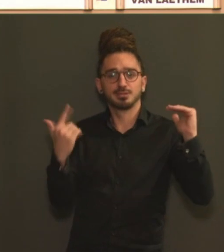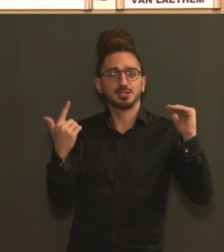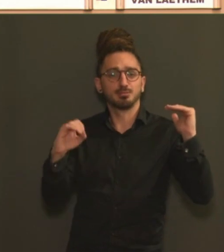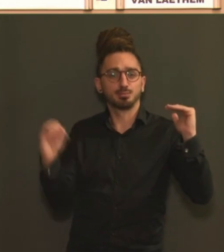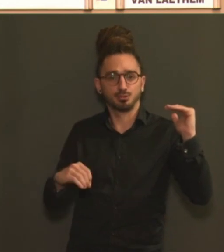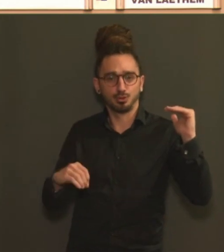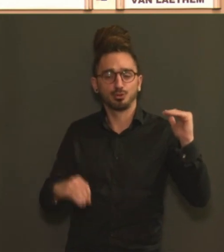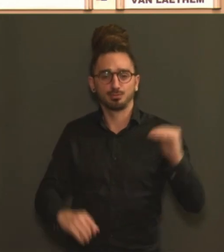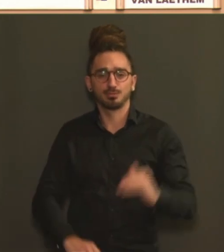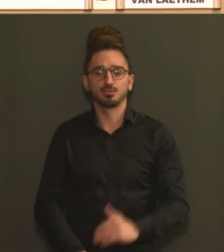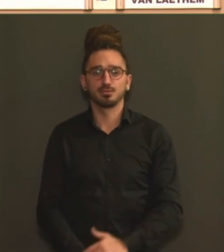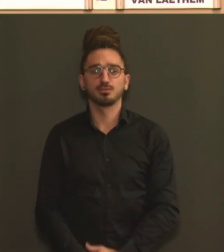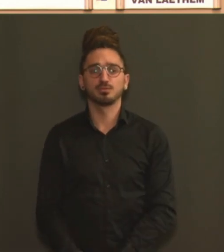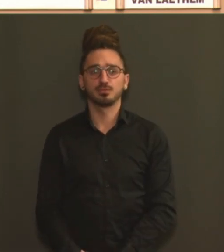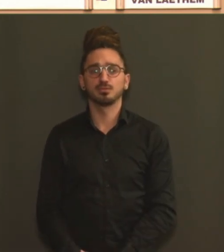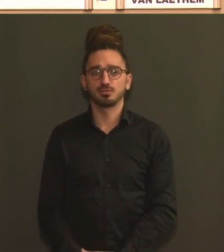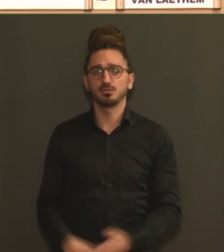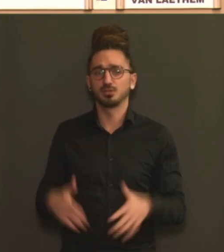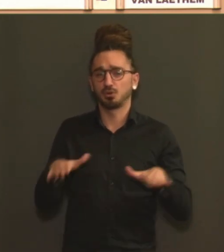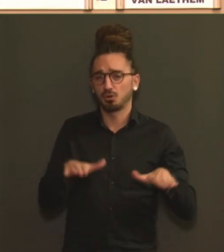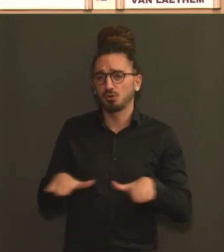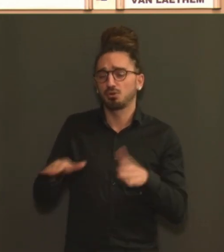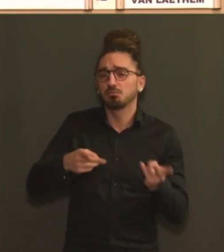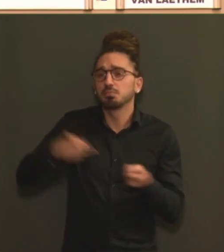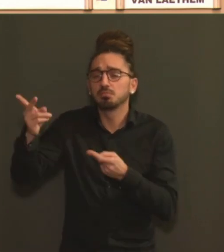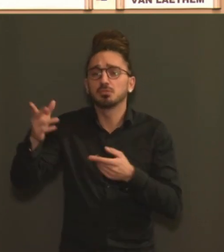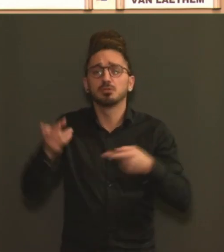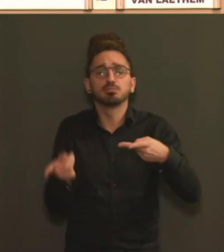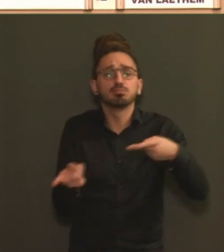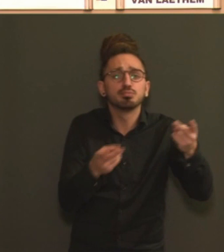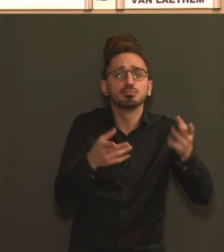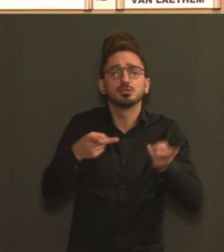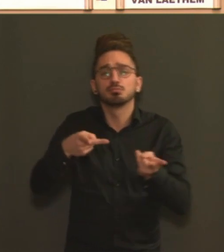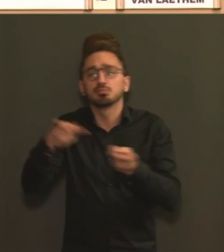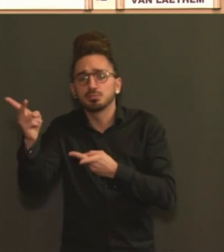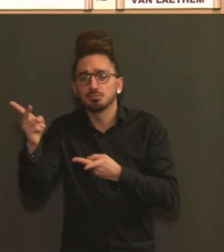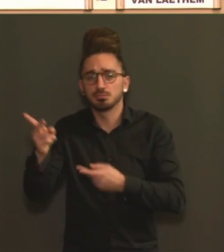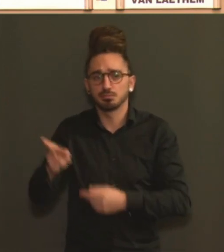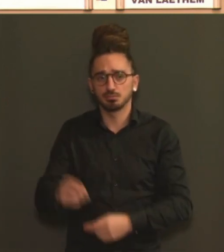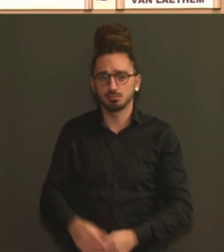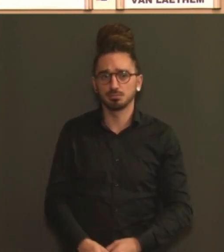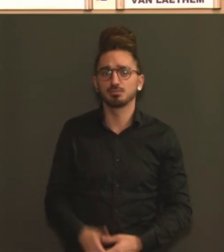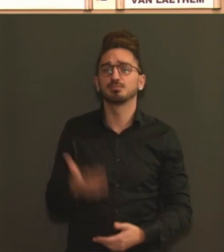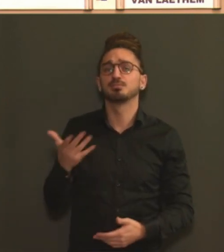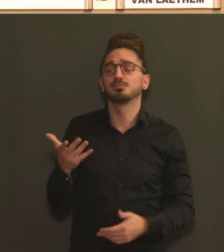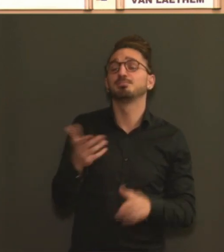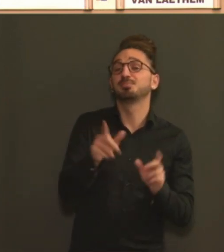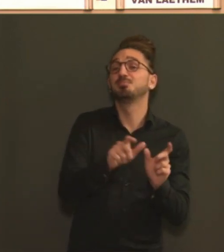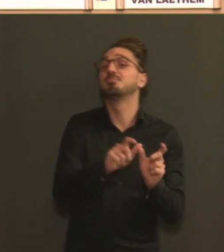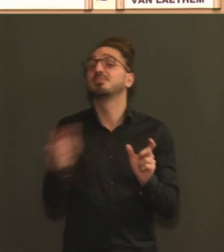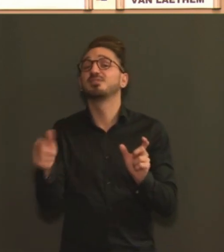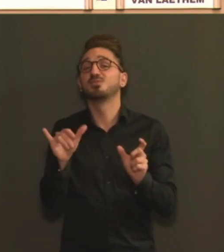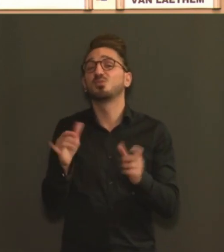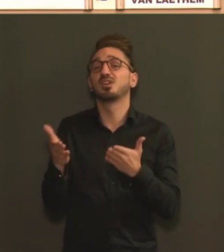ralentissement dans la diminution du nombre d'hospitalisations fait reculer d'autant plus le moment où nous pourrions atteindre les